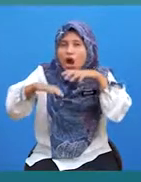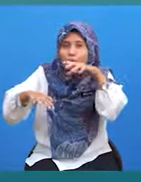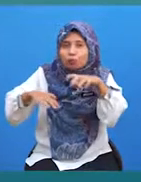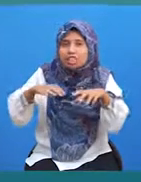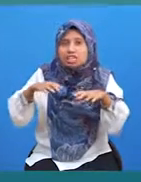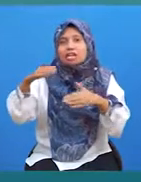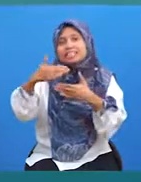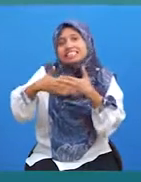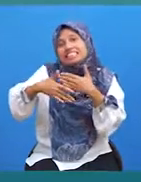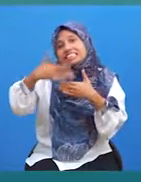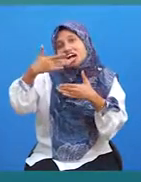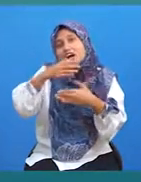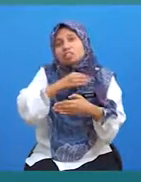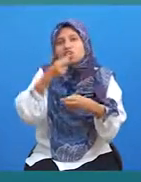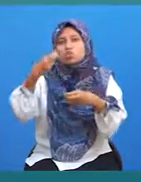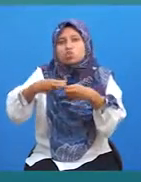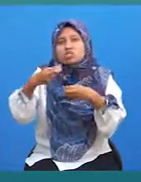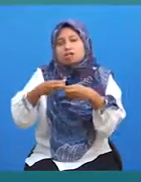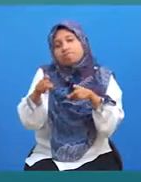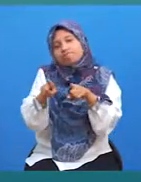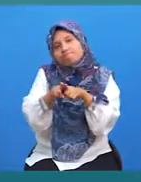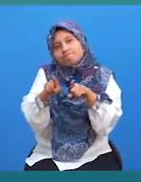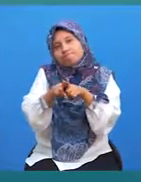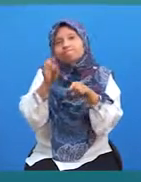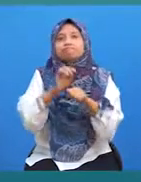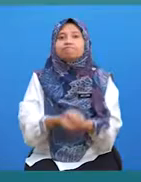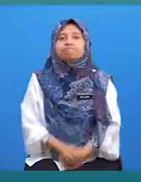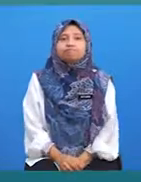kesenangan dan kesusahan bersama-sama.